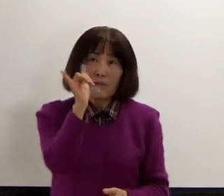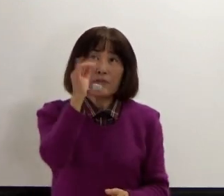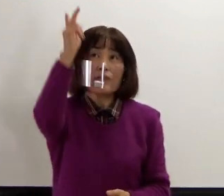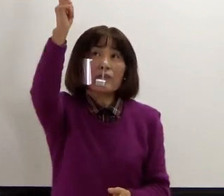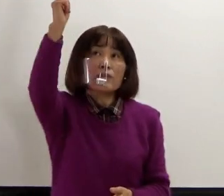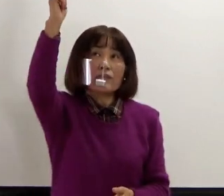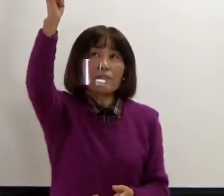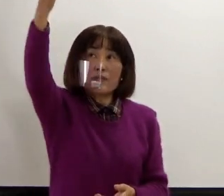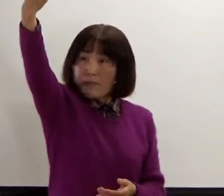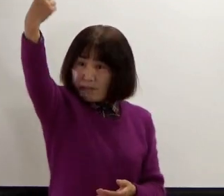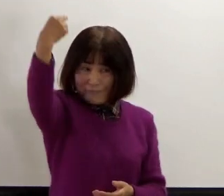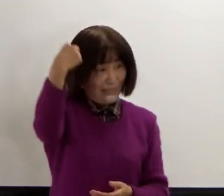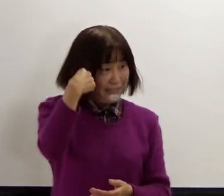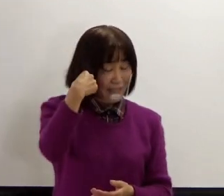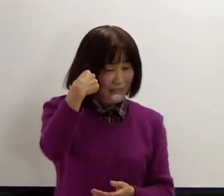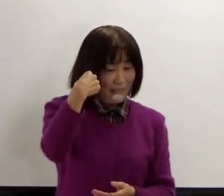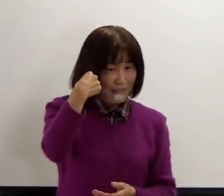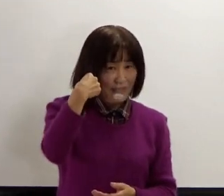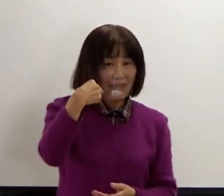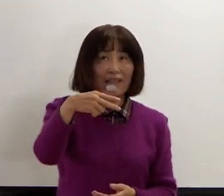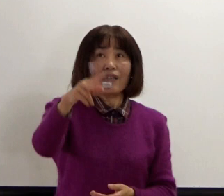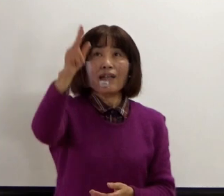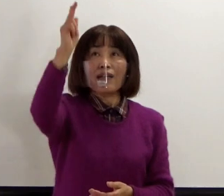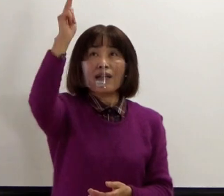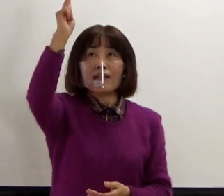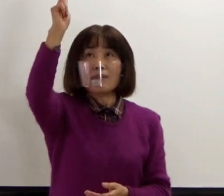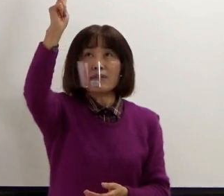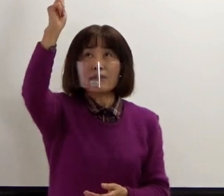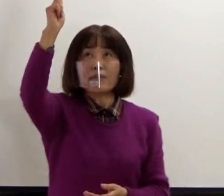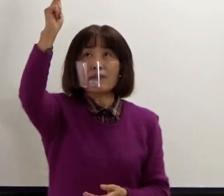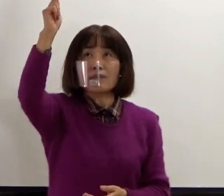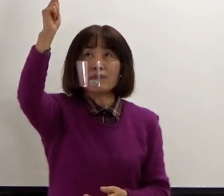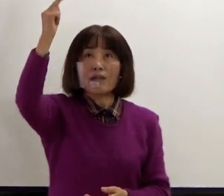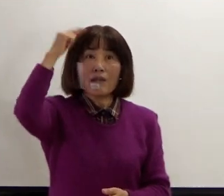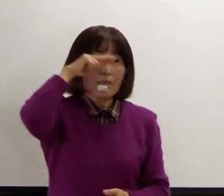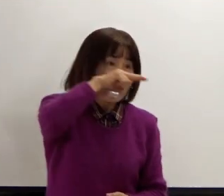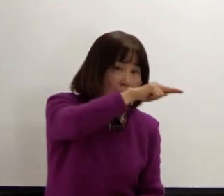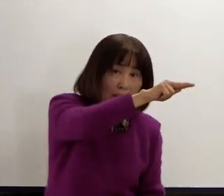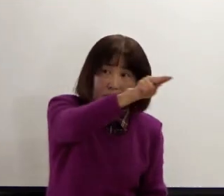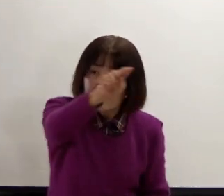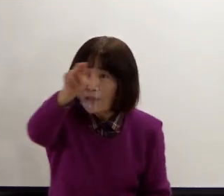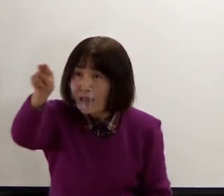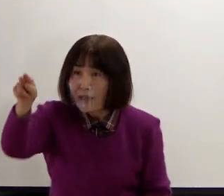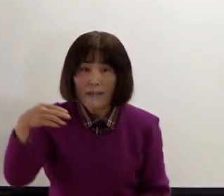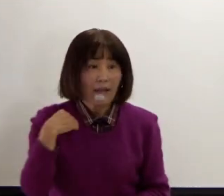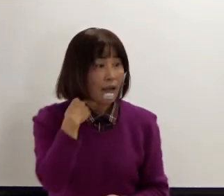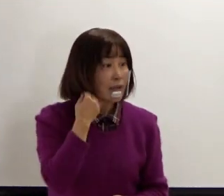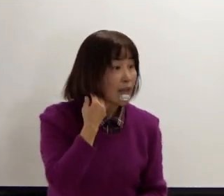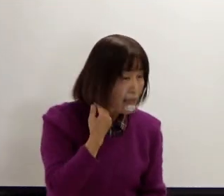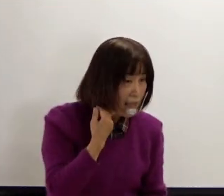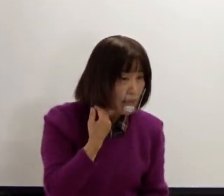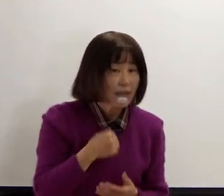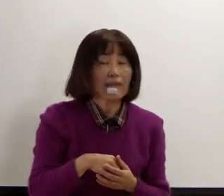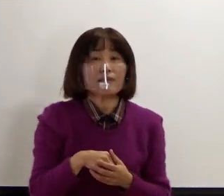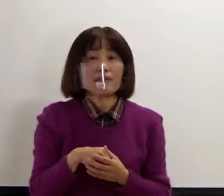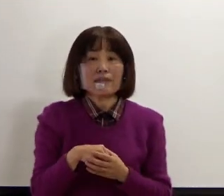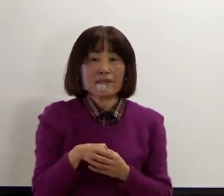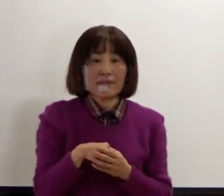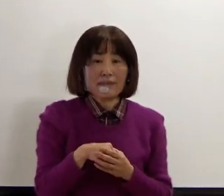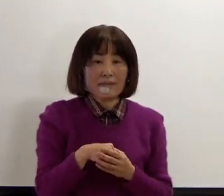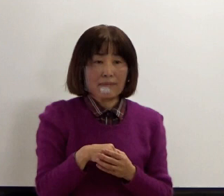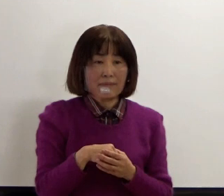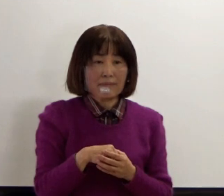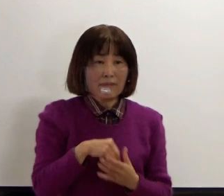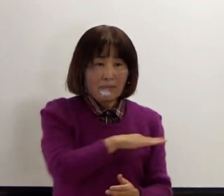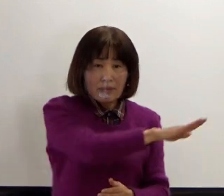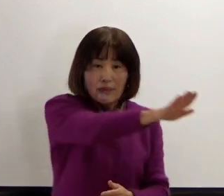の目はどこに向いているんでしょうかと、神様はどこを見てらっしゃるんでしょうかと、私た